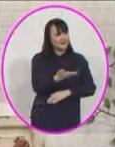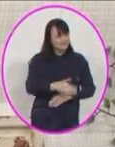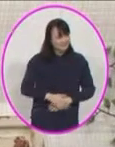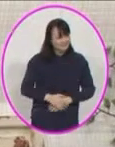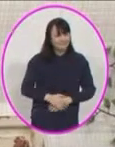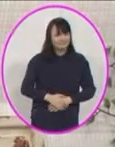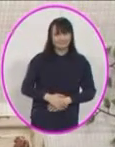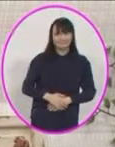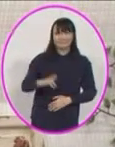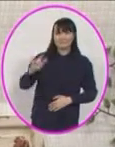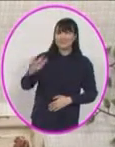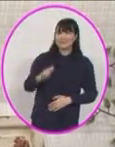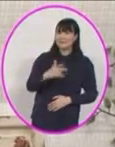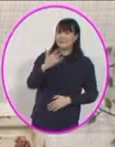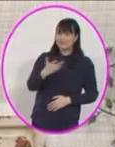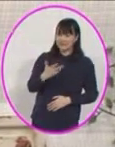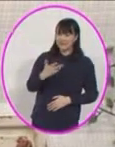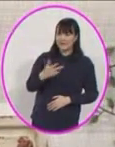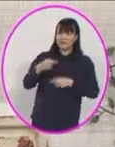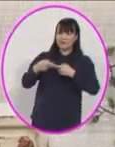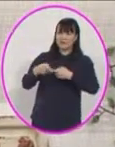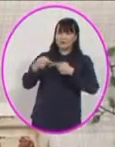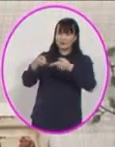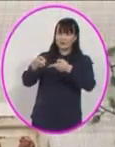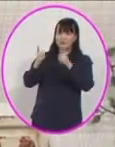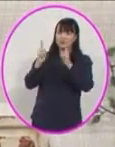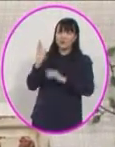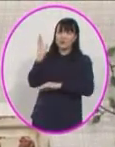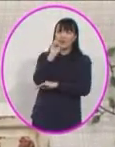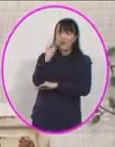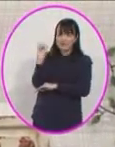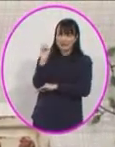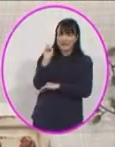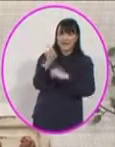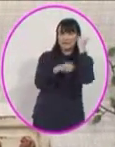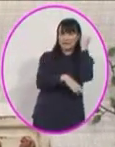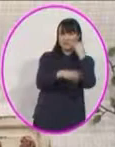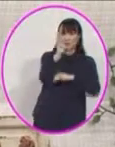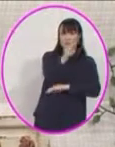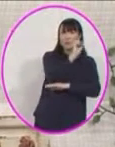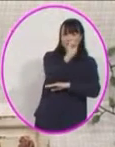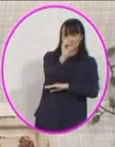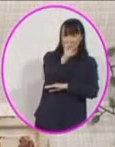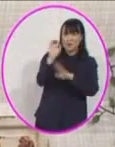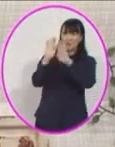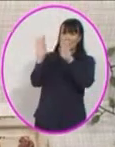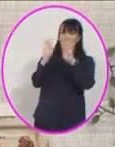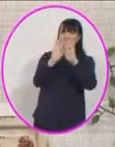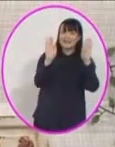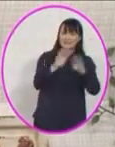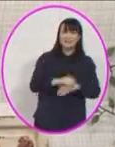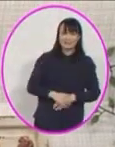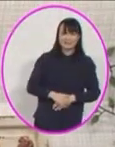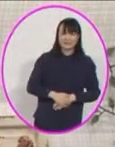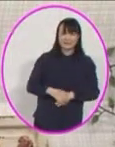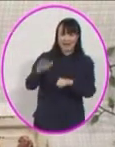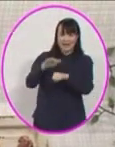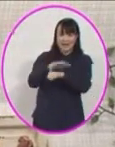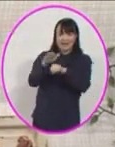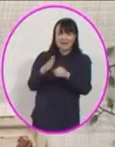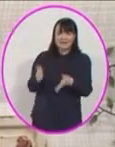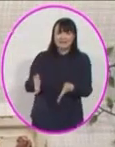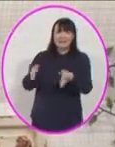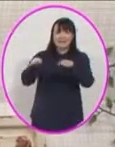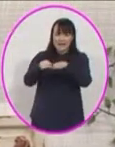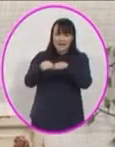市では入門講座と基礎講座を開催しておりましてはい8あいあいセンターにはいどスワンホール